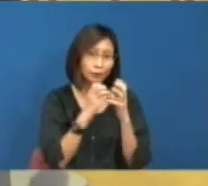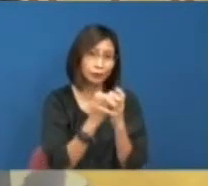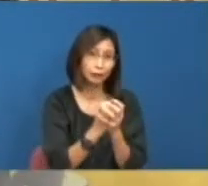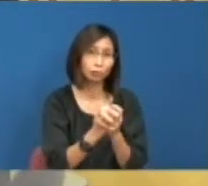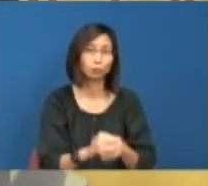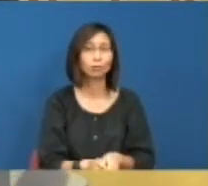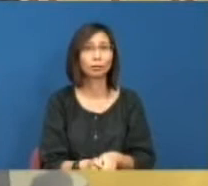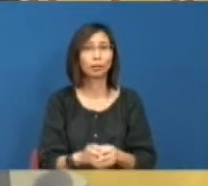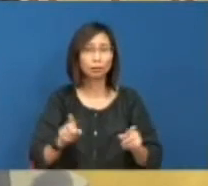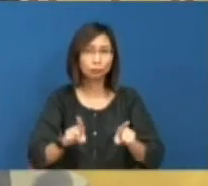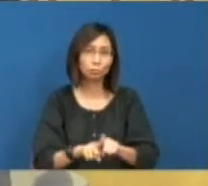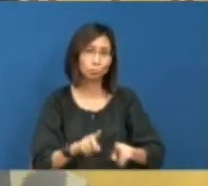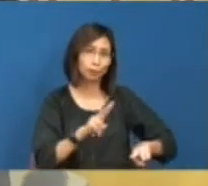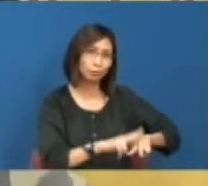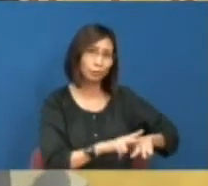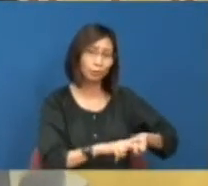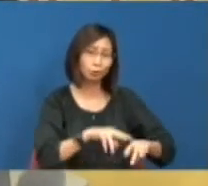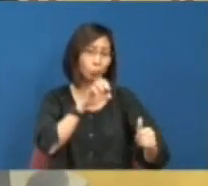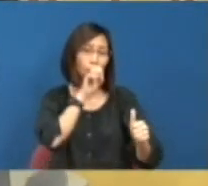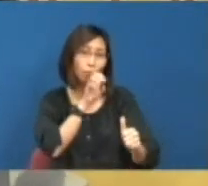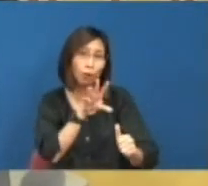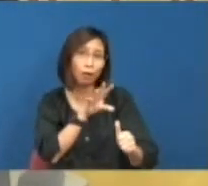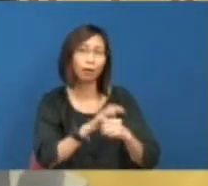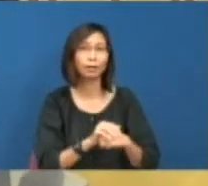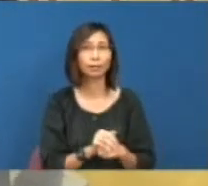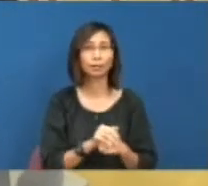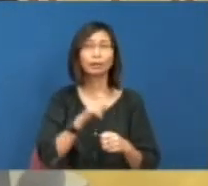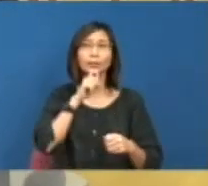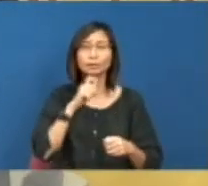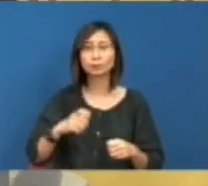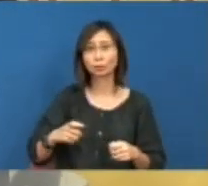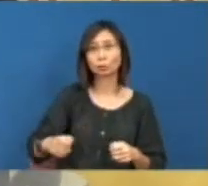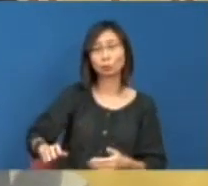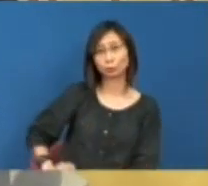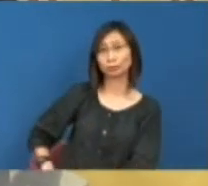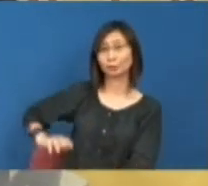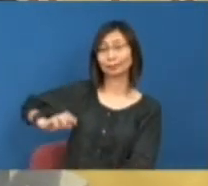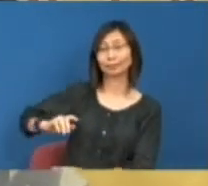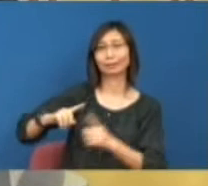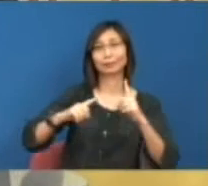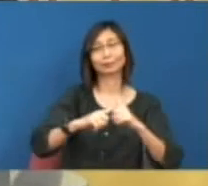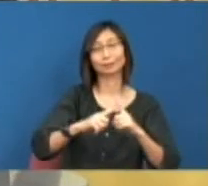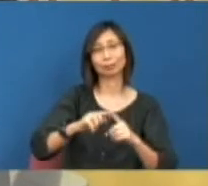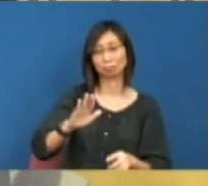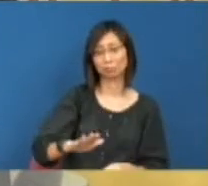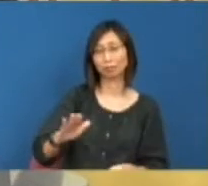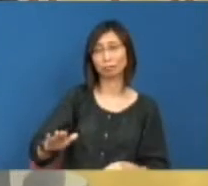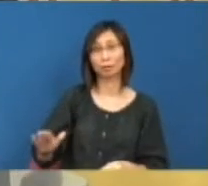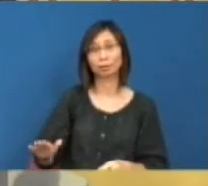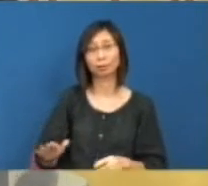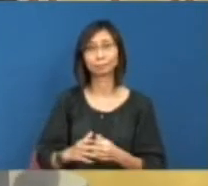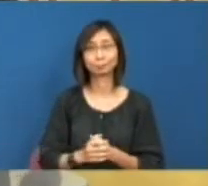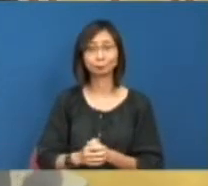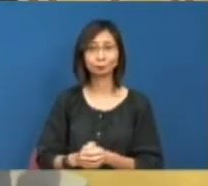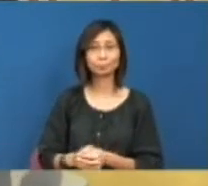中共陰點，由香港嘅有財有勢嘅階級去運行指揮。呢班